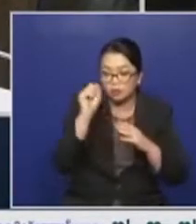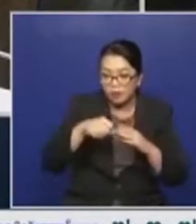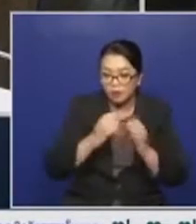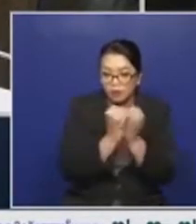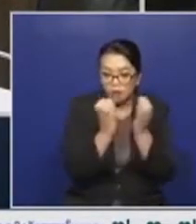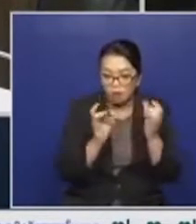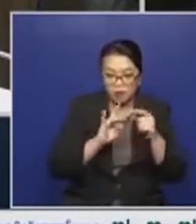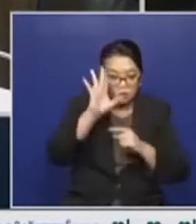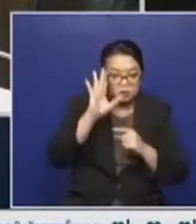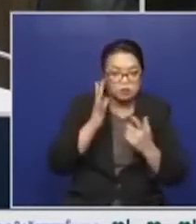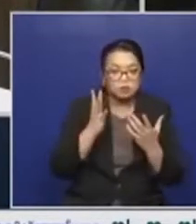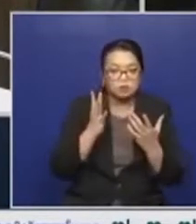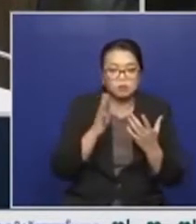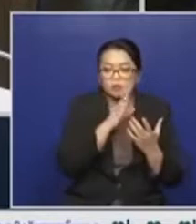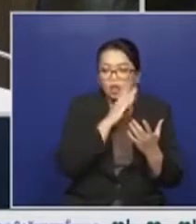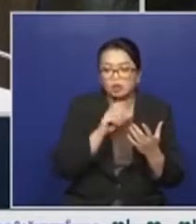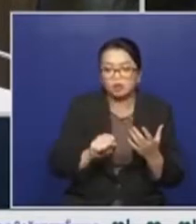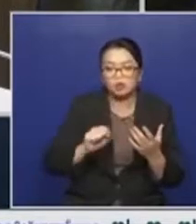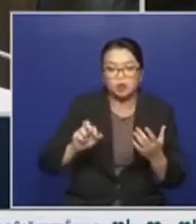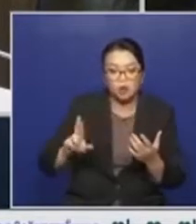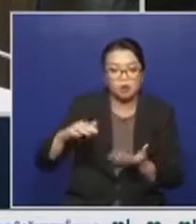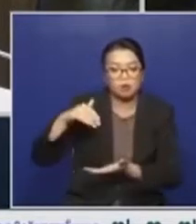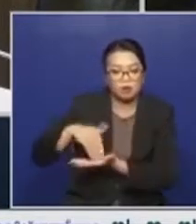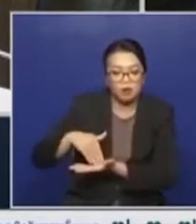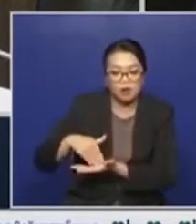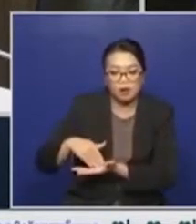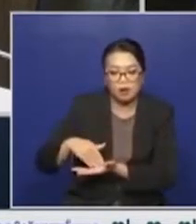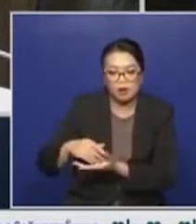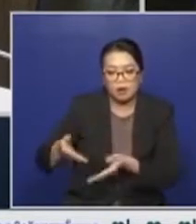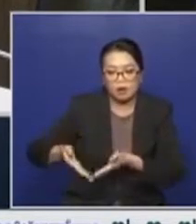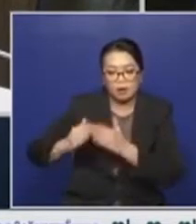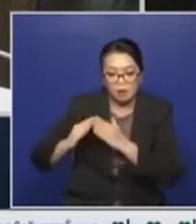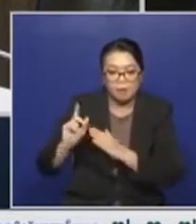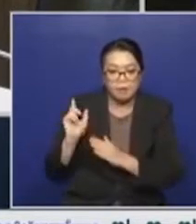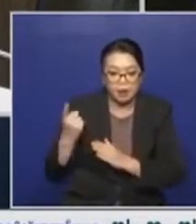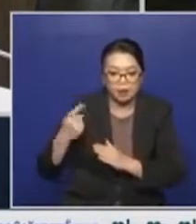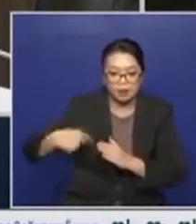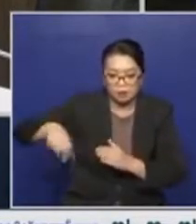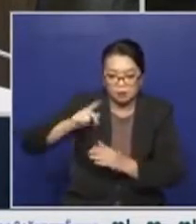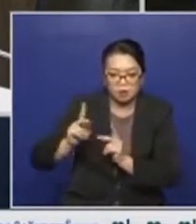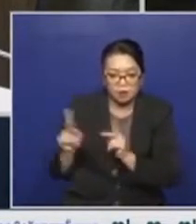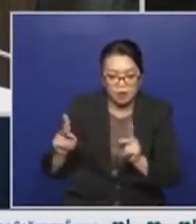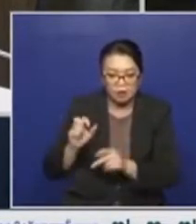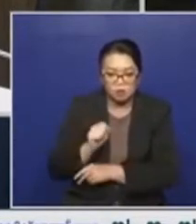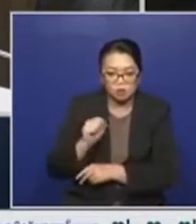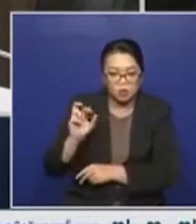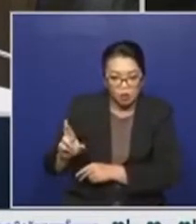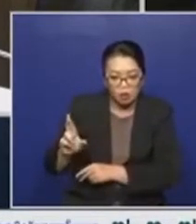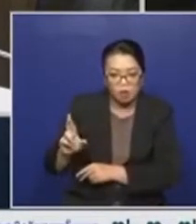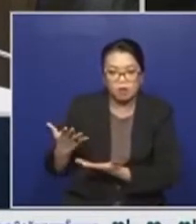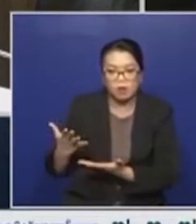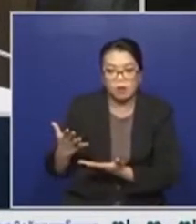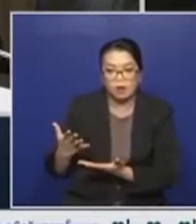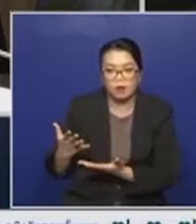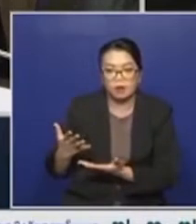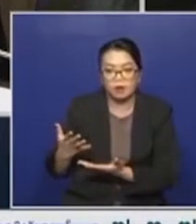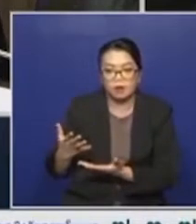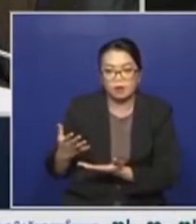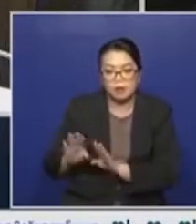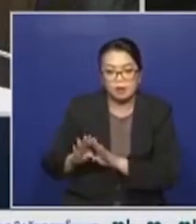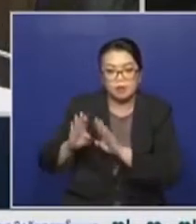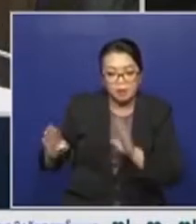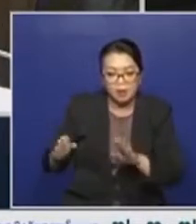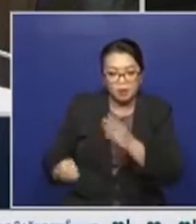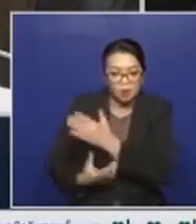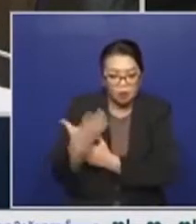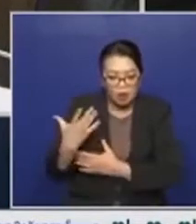จะเกิดขึ้นไม่ได้เลยถ้าสสรที่มีขึ้นมาสีเล็บเปิดพื้นที่แห่งการ